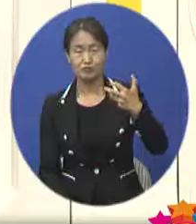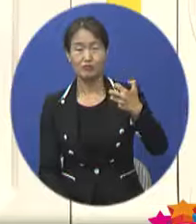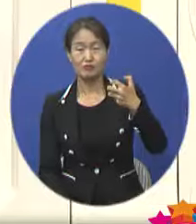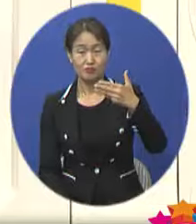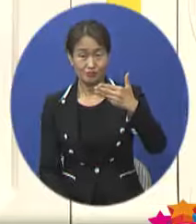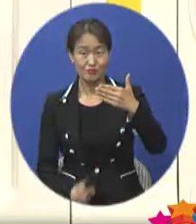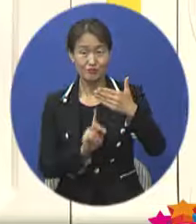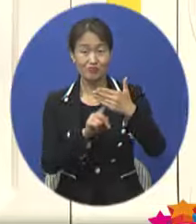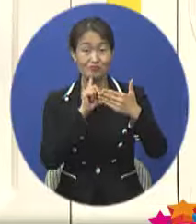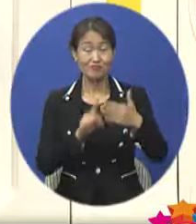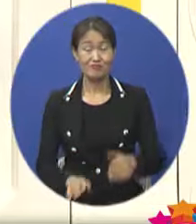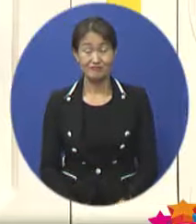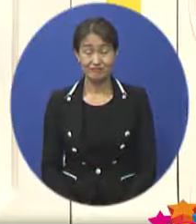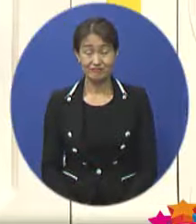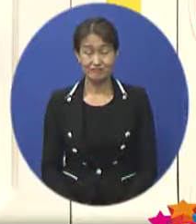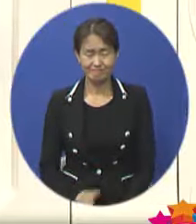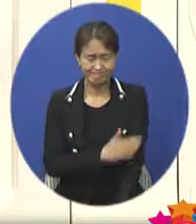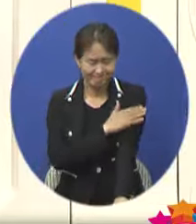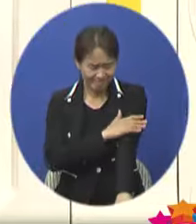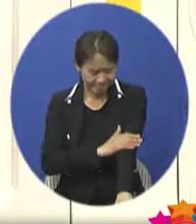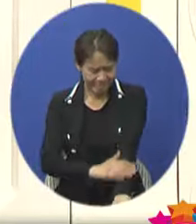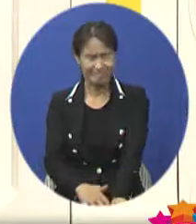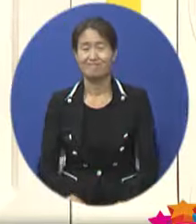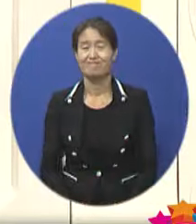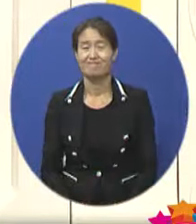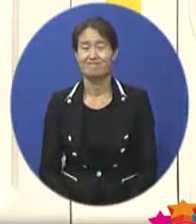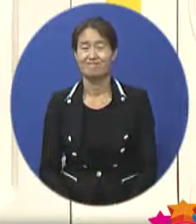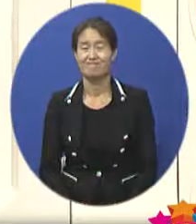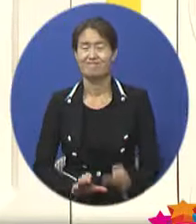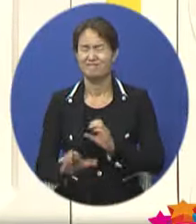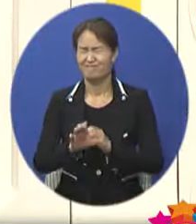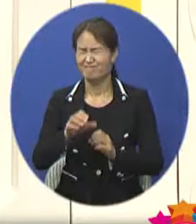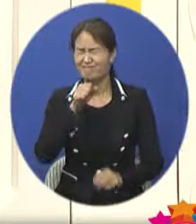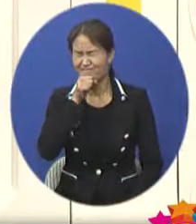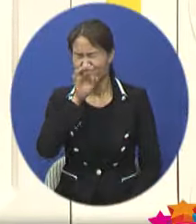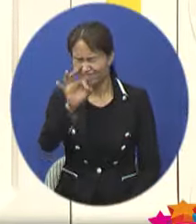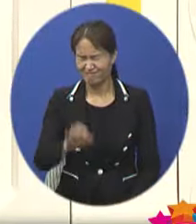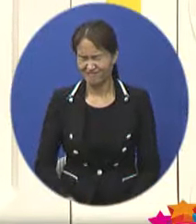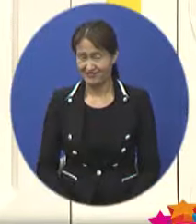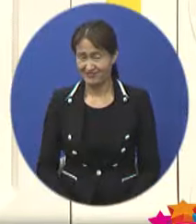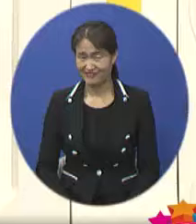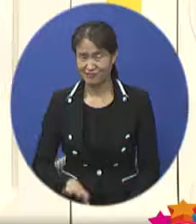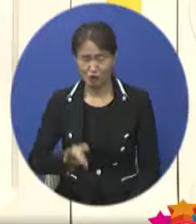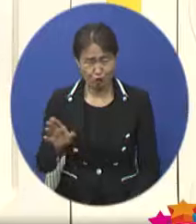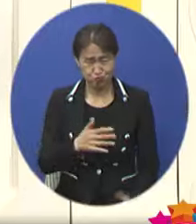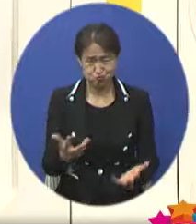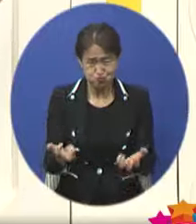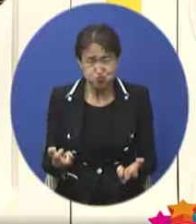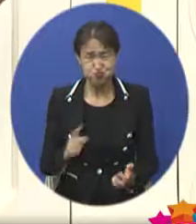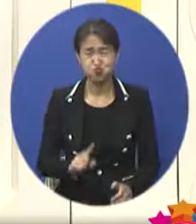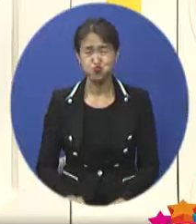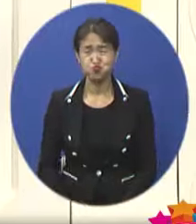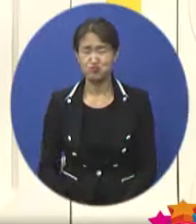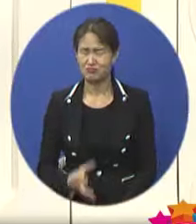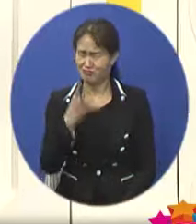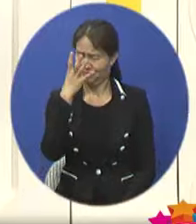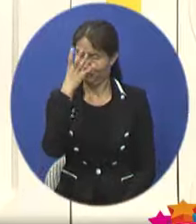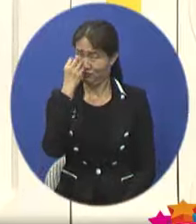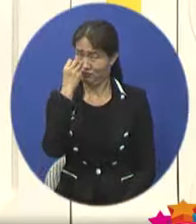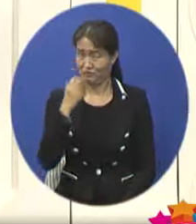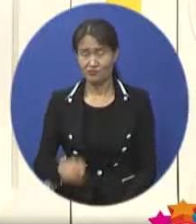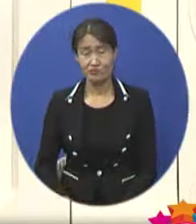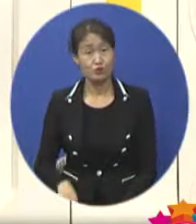보너스 9점. 잘하셨습니다. 네, 잘해주셨습니다. 보너스면 10점 드려도 되겠구만 또 9점 인쇄가기 처음부터 나가시네요. 처음부터. 네.